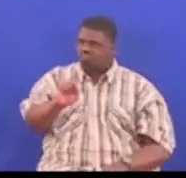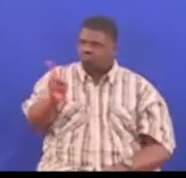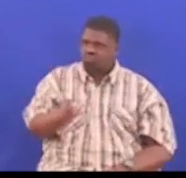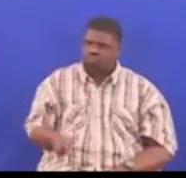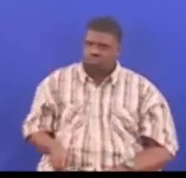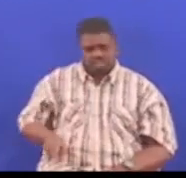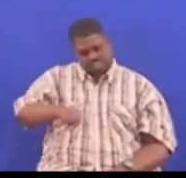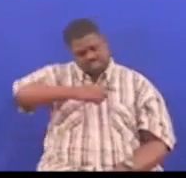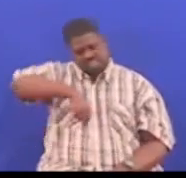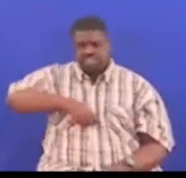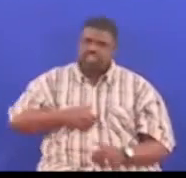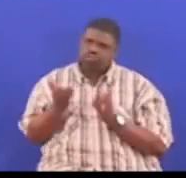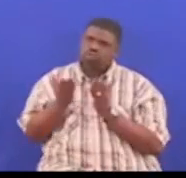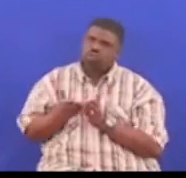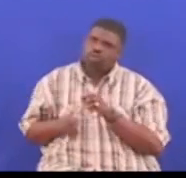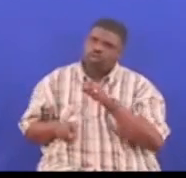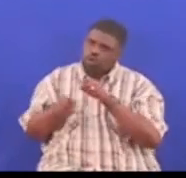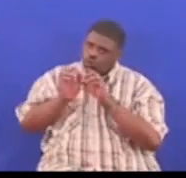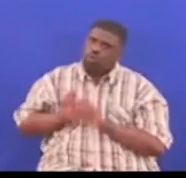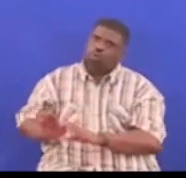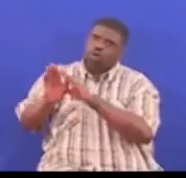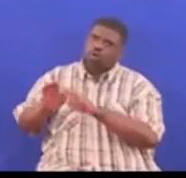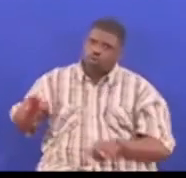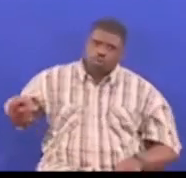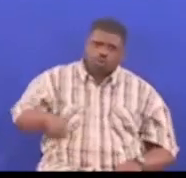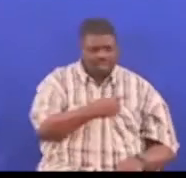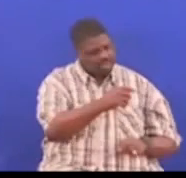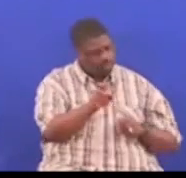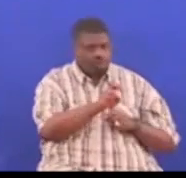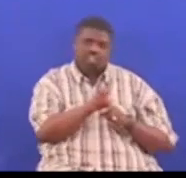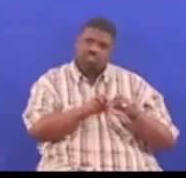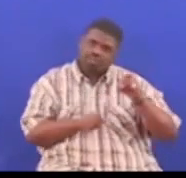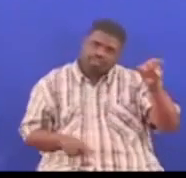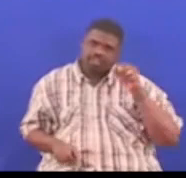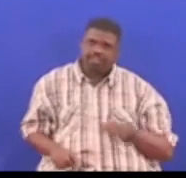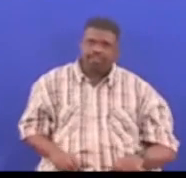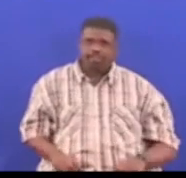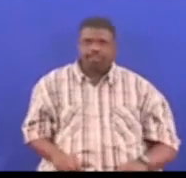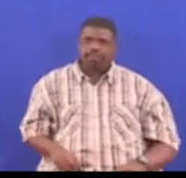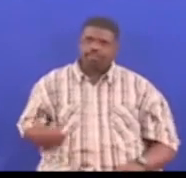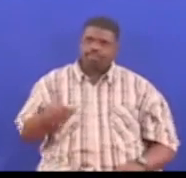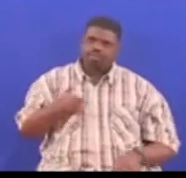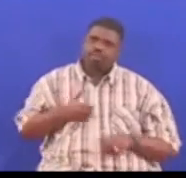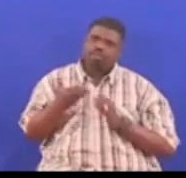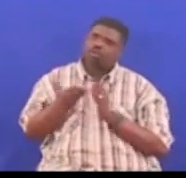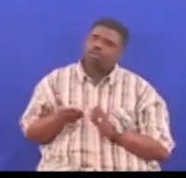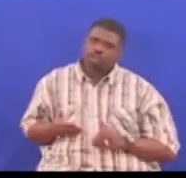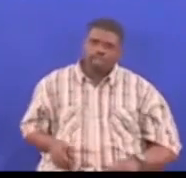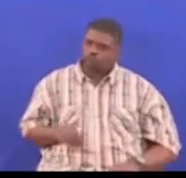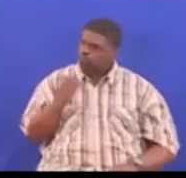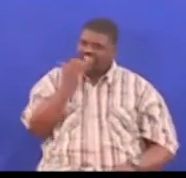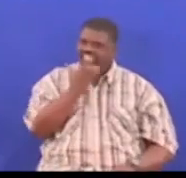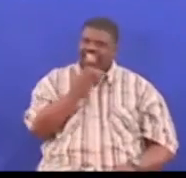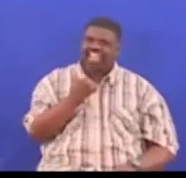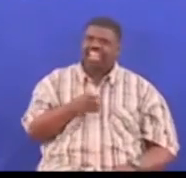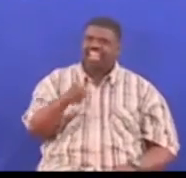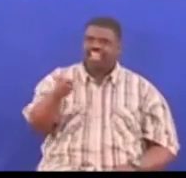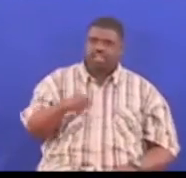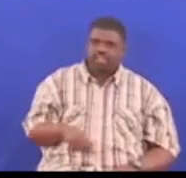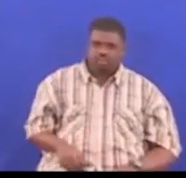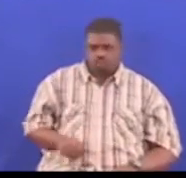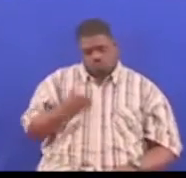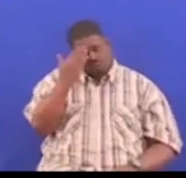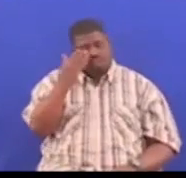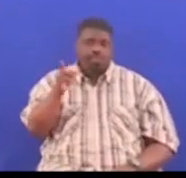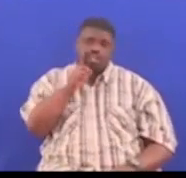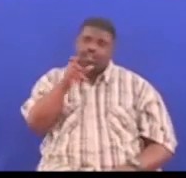Sisi tunachowaomba wao waende wakasimamie na Mimi naomba tusichekeane unajua